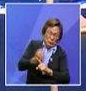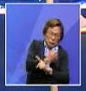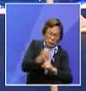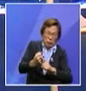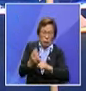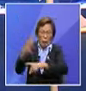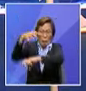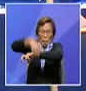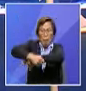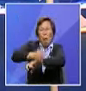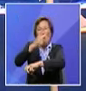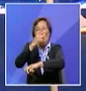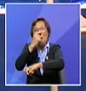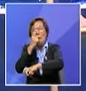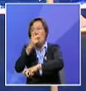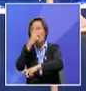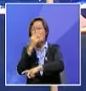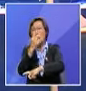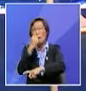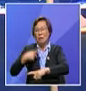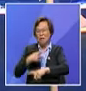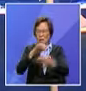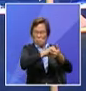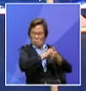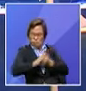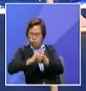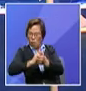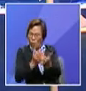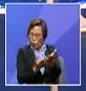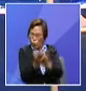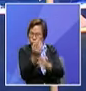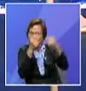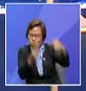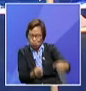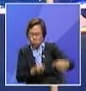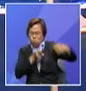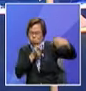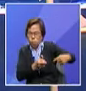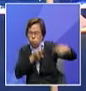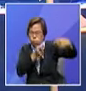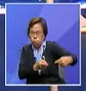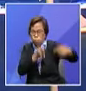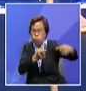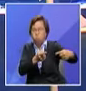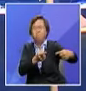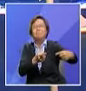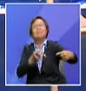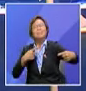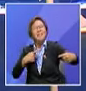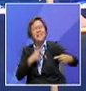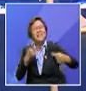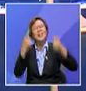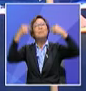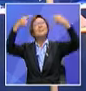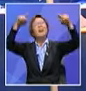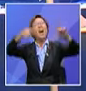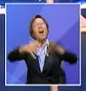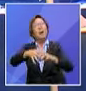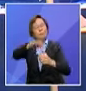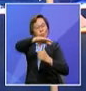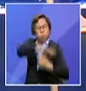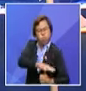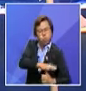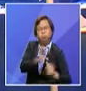penjajah, kita bersatu hati dan terus berjuang menyebabkan kita berjaya keluar daripada